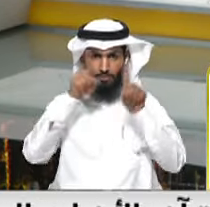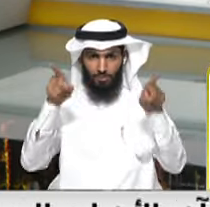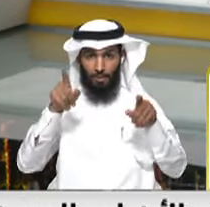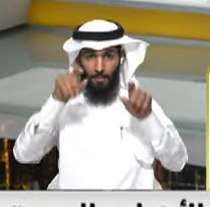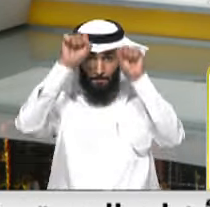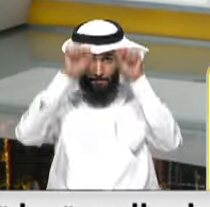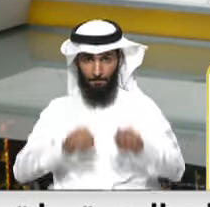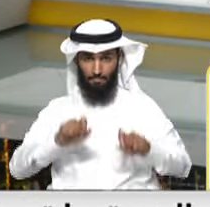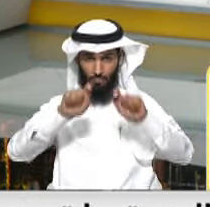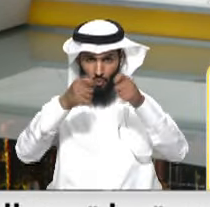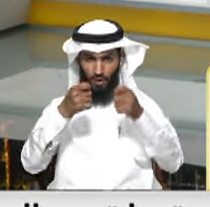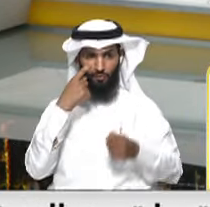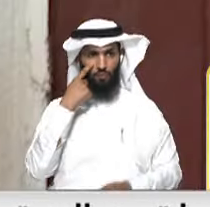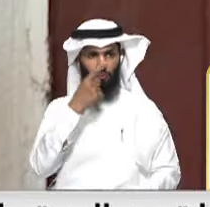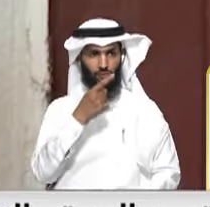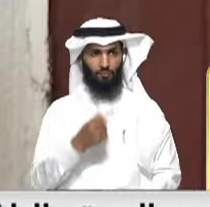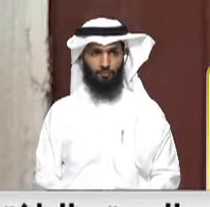للمخالفة.